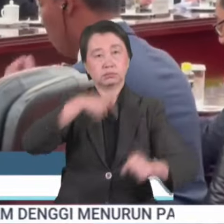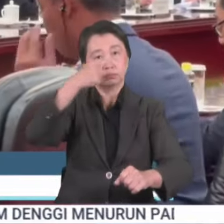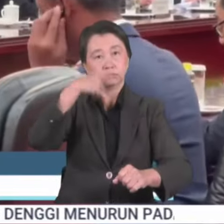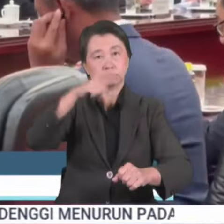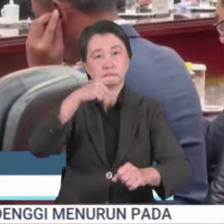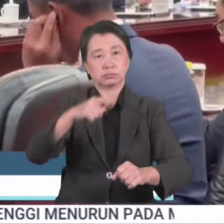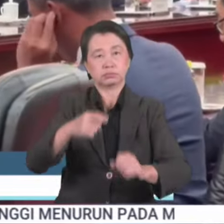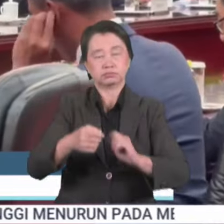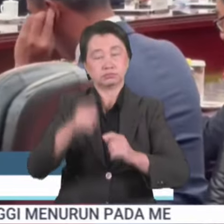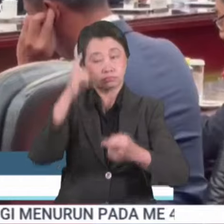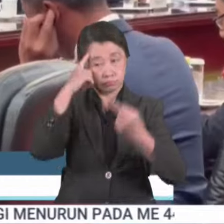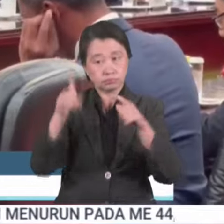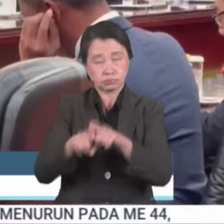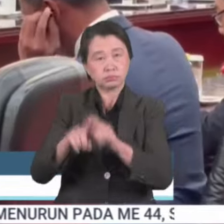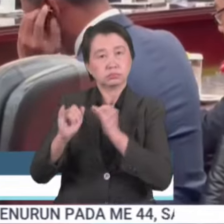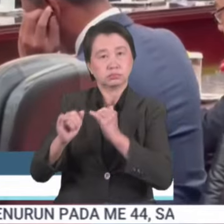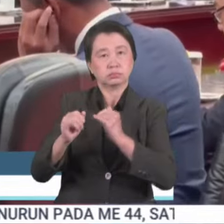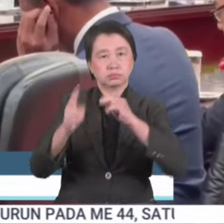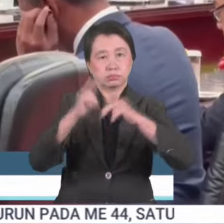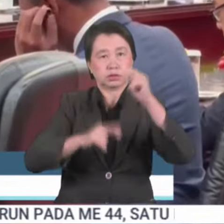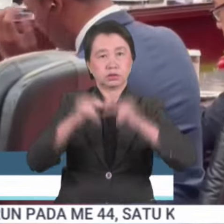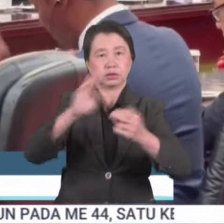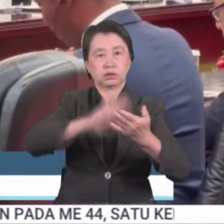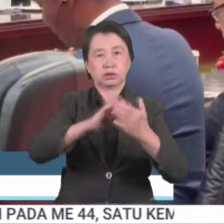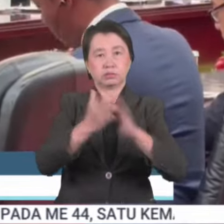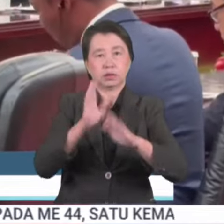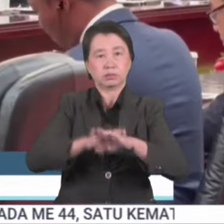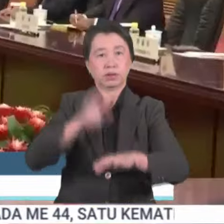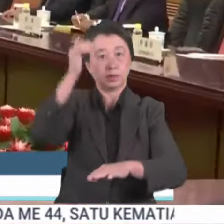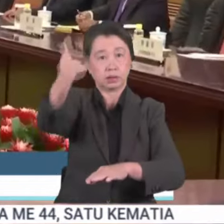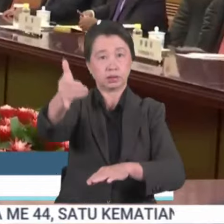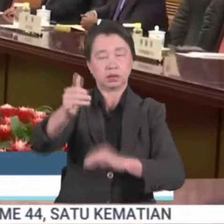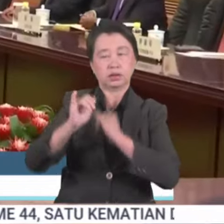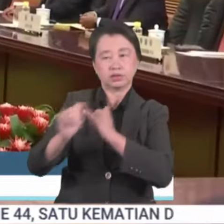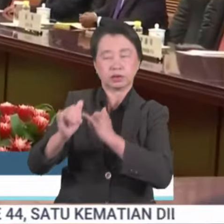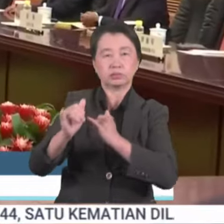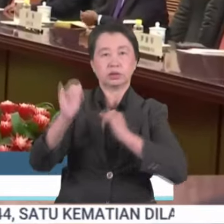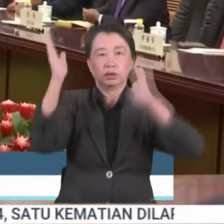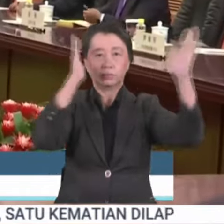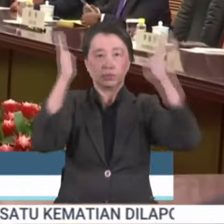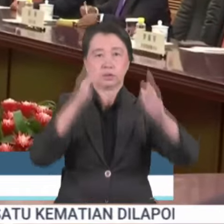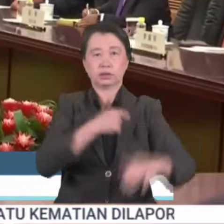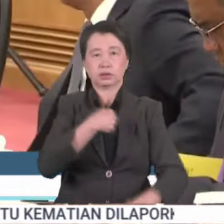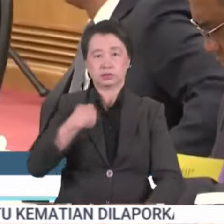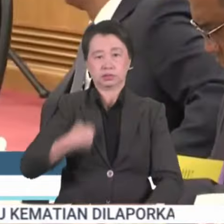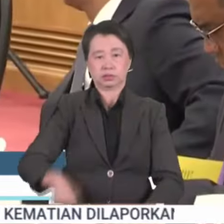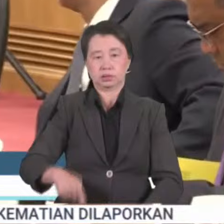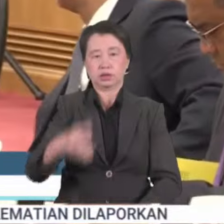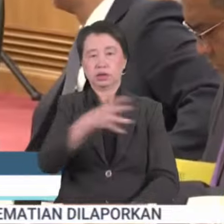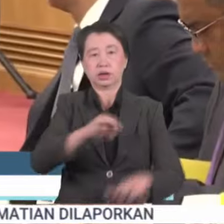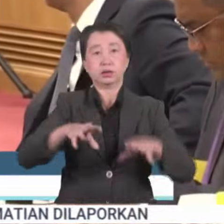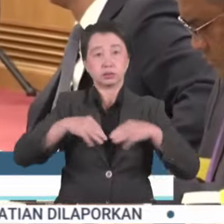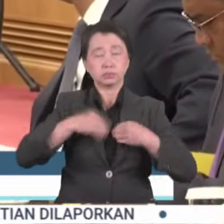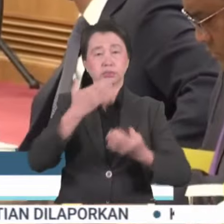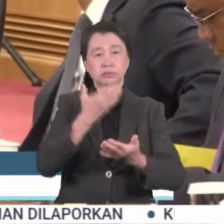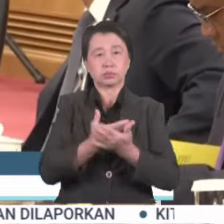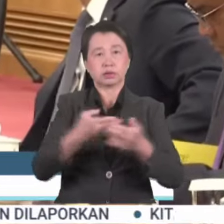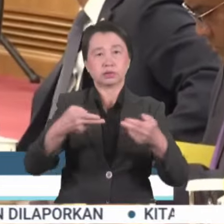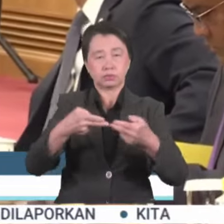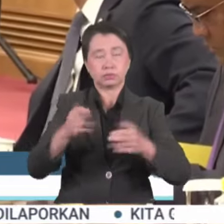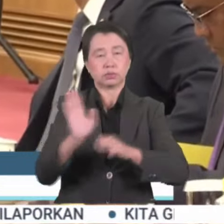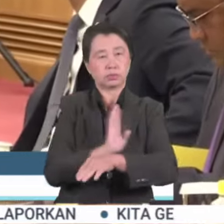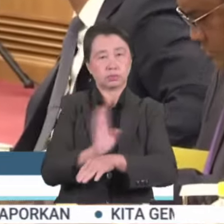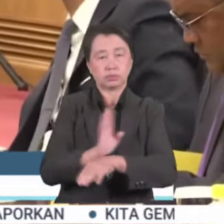menzahirkan kesepakatan untuk membina komuniti masa depan bersama antara China dan Malaysia. Selain menyambut baik hubungan